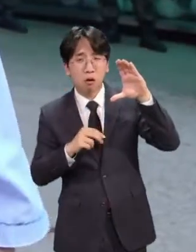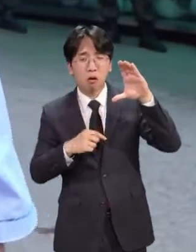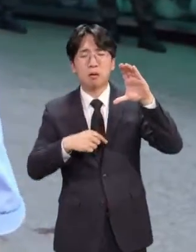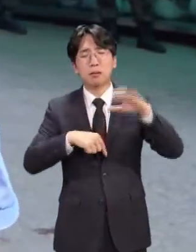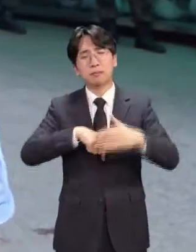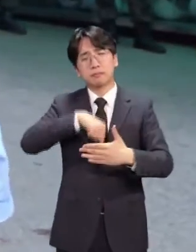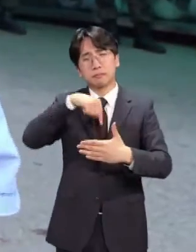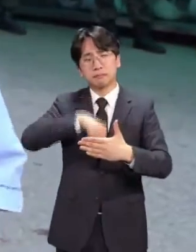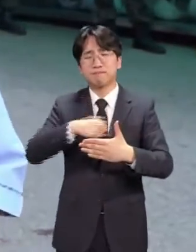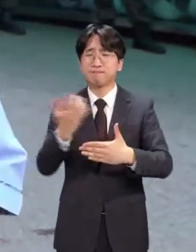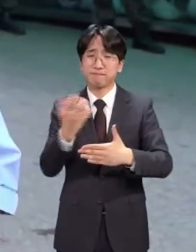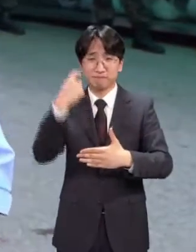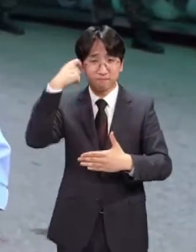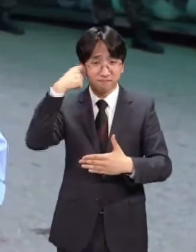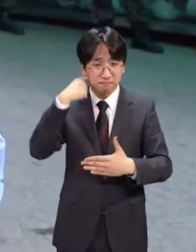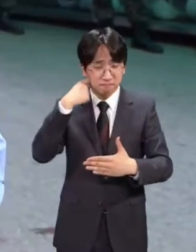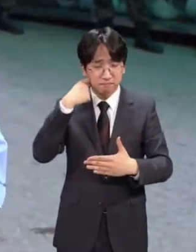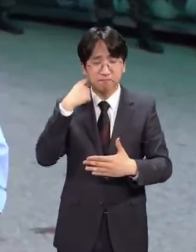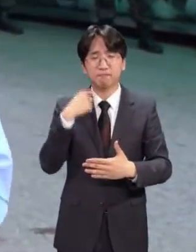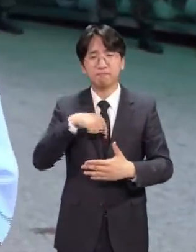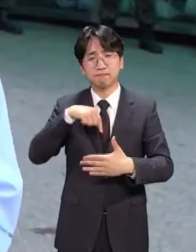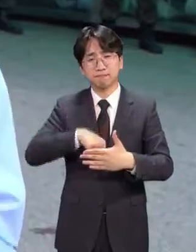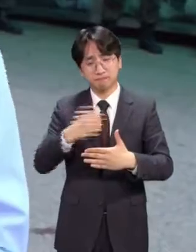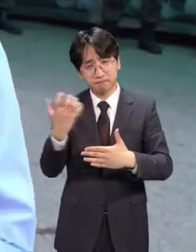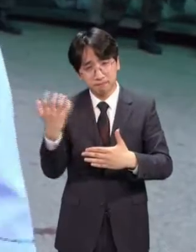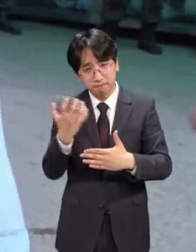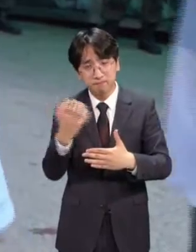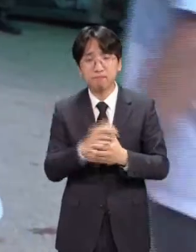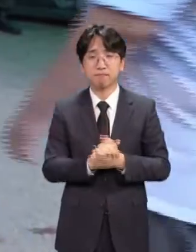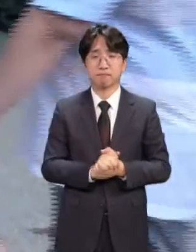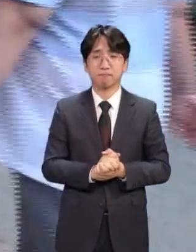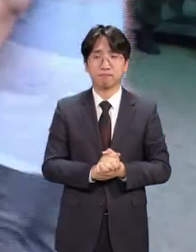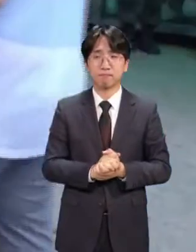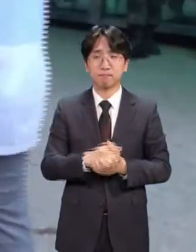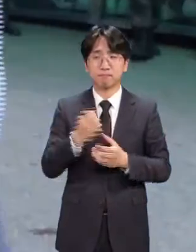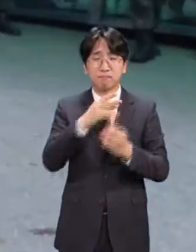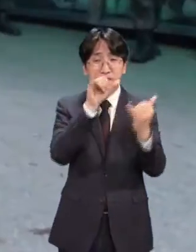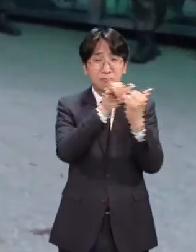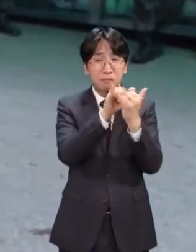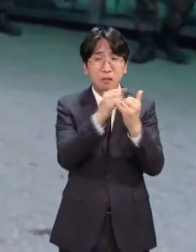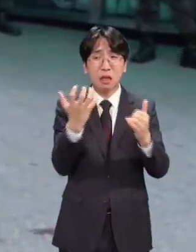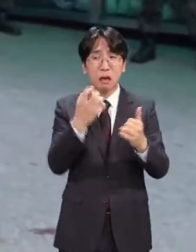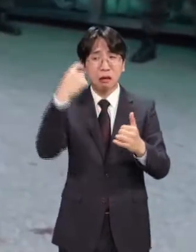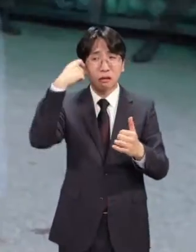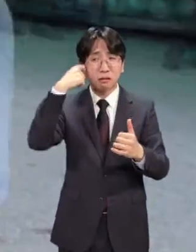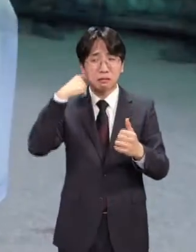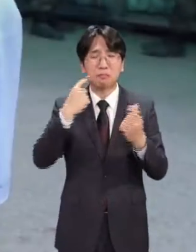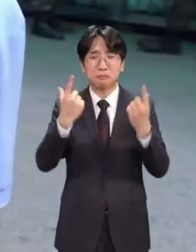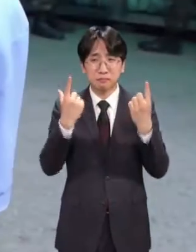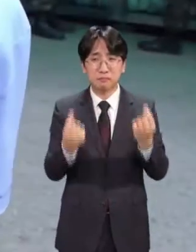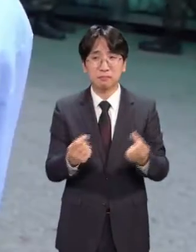안 좋기도 하면서 약간 뭉클하고 그리고 전쟁의 아픔을 뼈저리게 느낄 수 있었습니다.